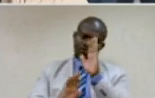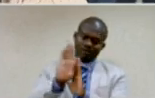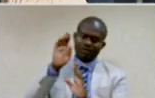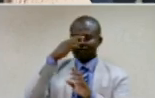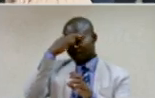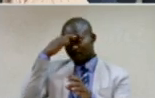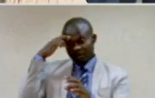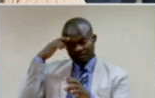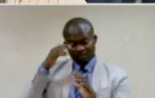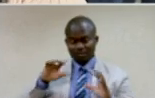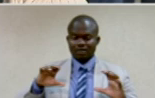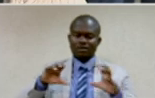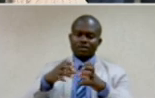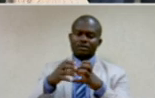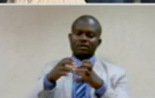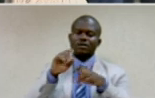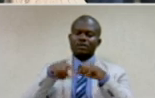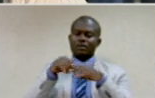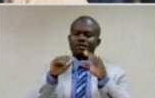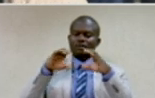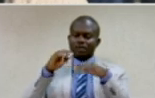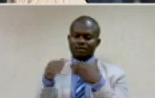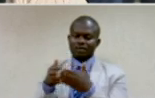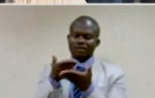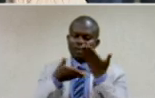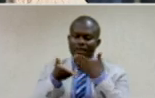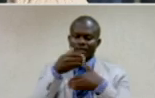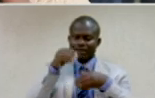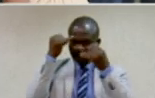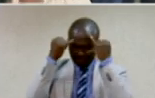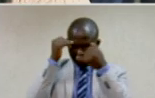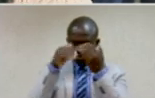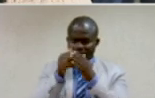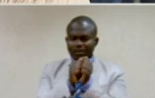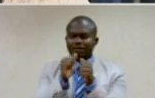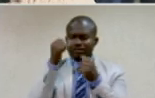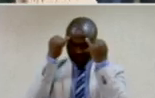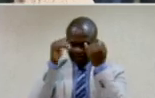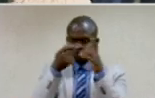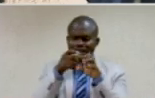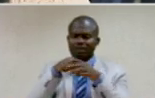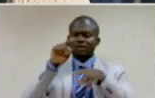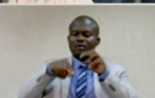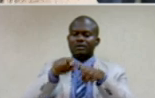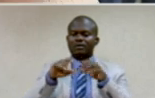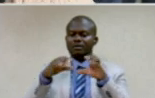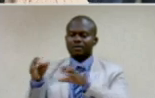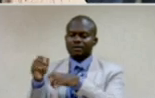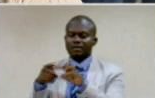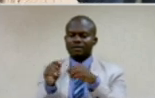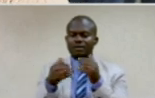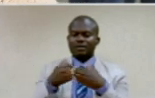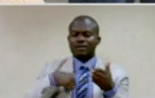Niyo mpamvu bahurira ngati political parties kugira ngo babiganire, batange ibitekerezo. Ni ibitekerezo ziturutse muri political parties zitandukanye,